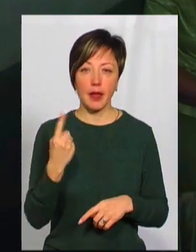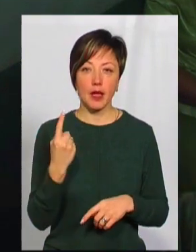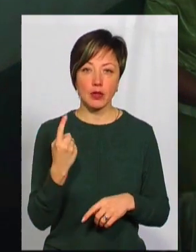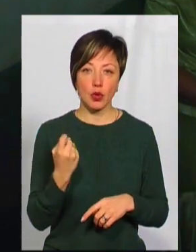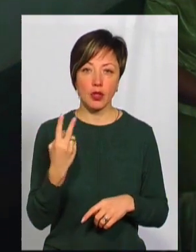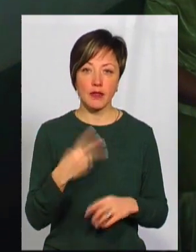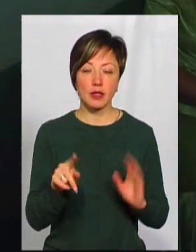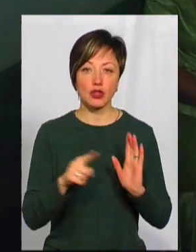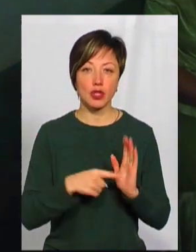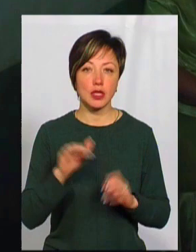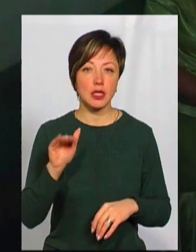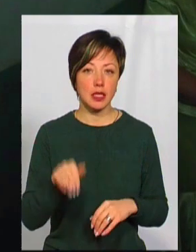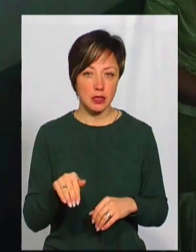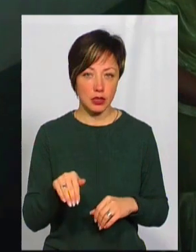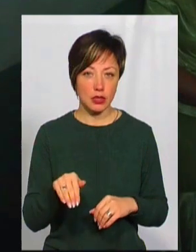126 тисяч